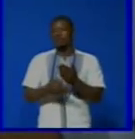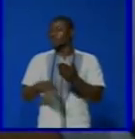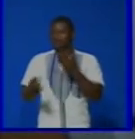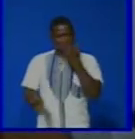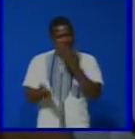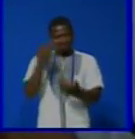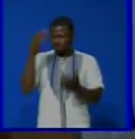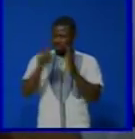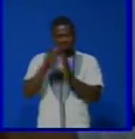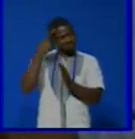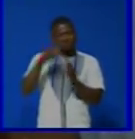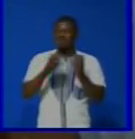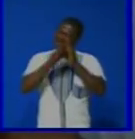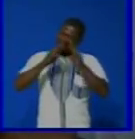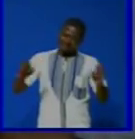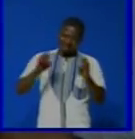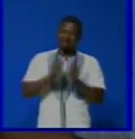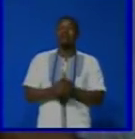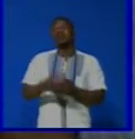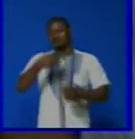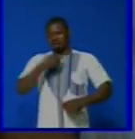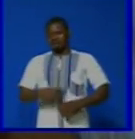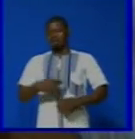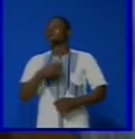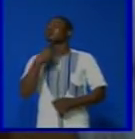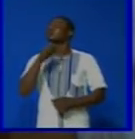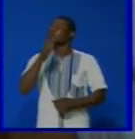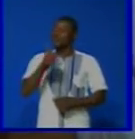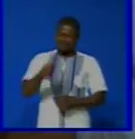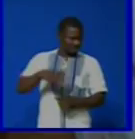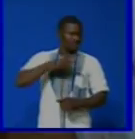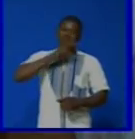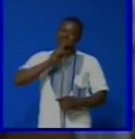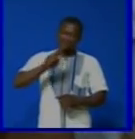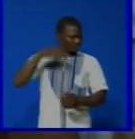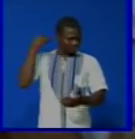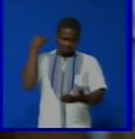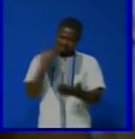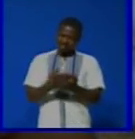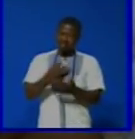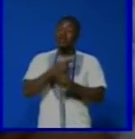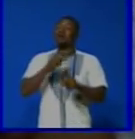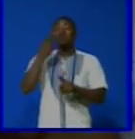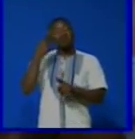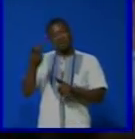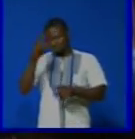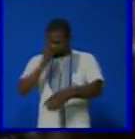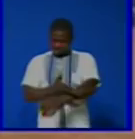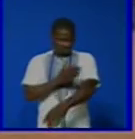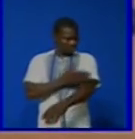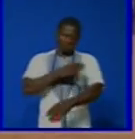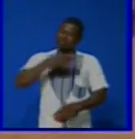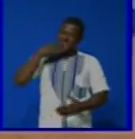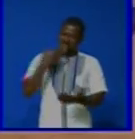famine. Ben, je ne peux pas dire que c'est cela qui est effectif aujourd'hui, mais nous constatons qu'il y a une amélioration nette de la saison par rapport à celle de l'année écoulée.